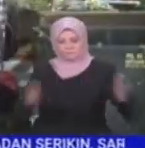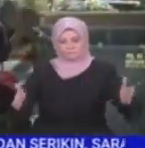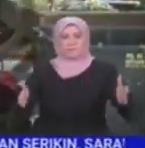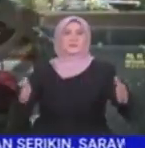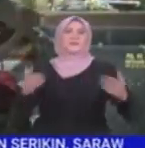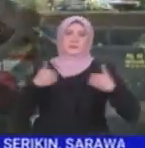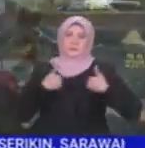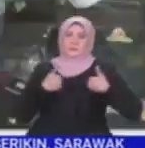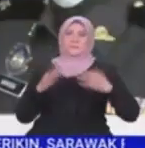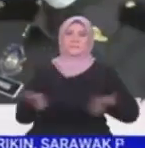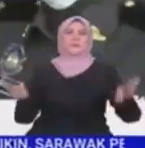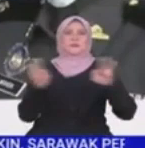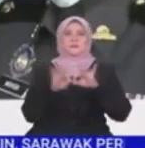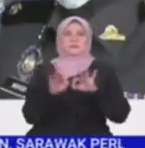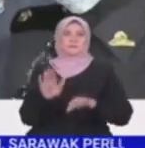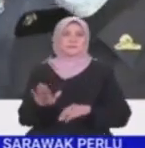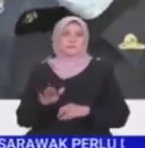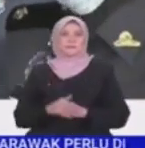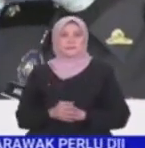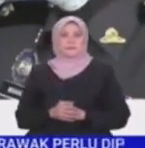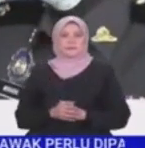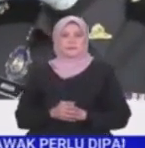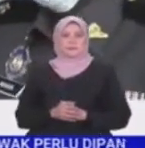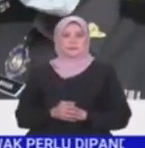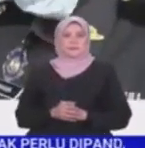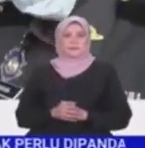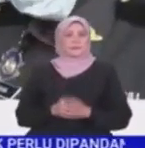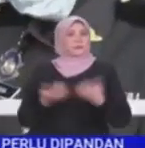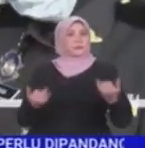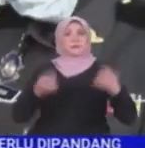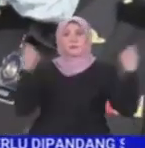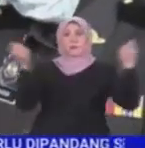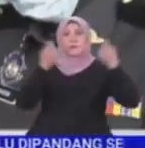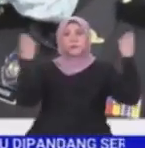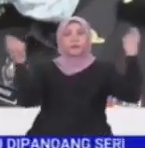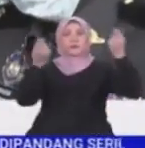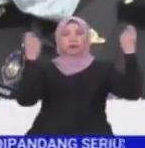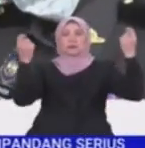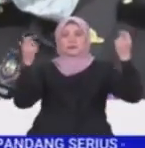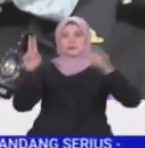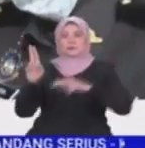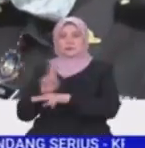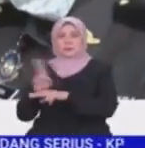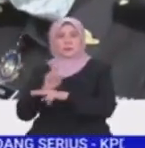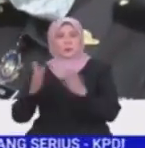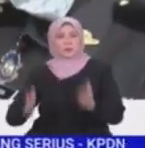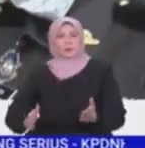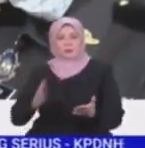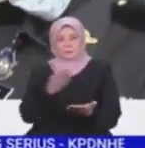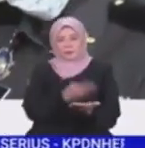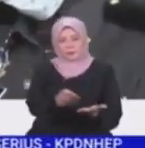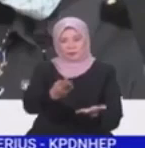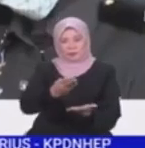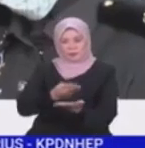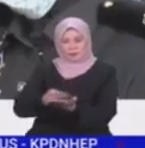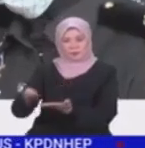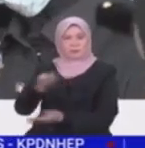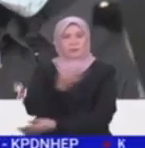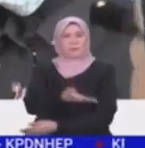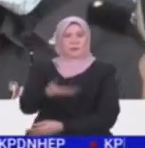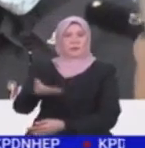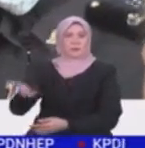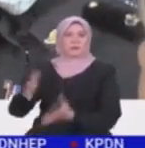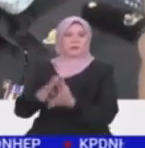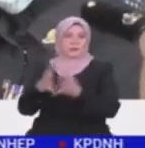kepentingannya tersendiri. Bahawa semasa musim perayaan, para pengguna akan membeli barang-barang ini dengan kuantiti yang